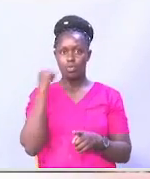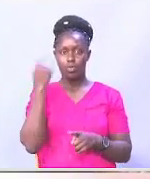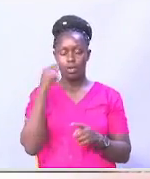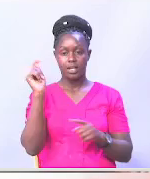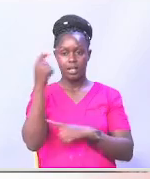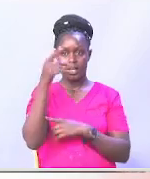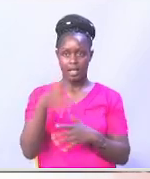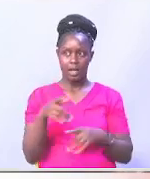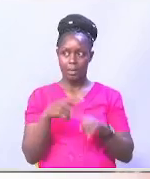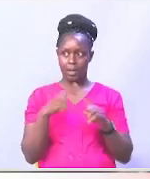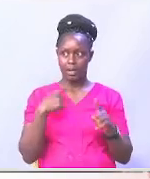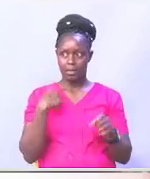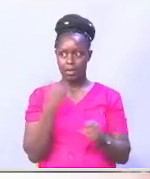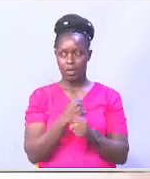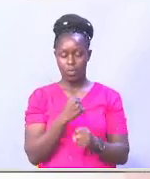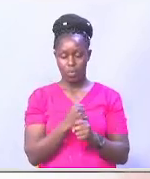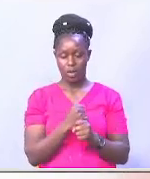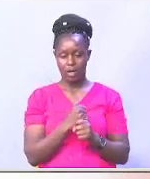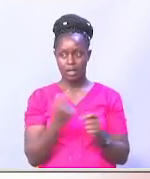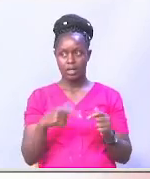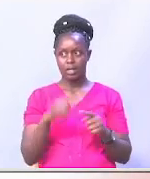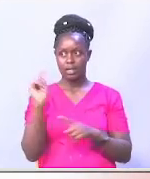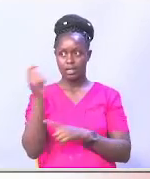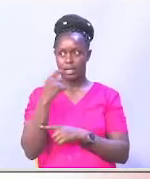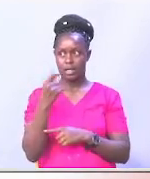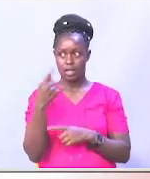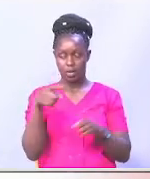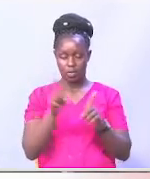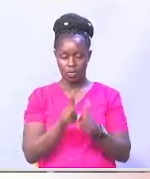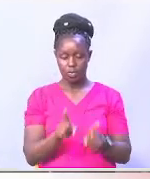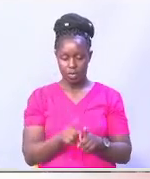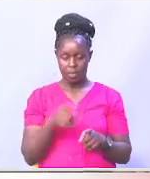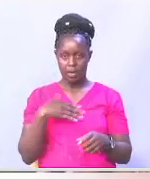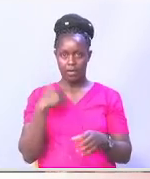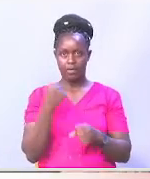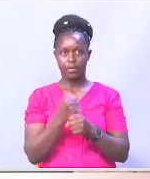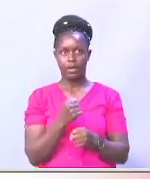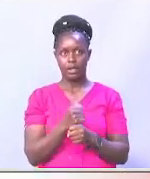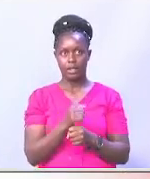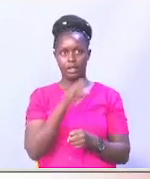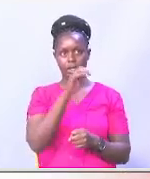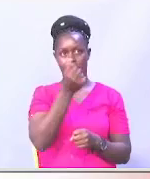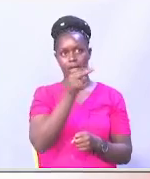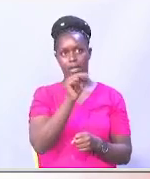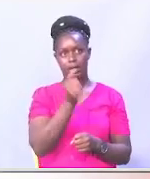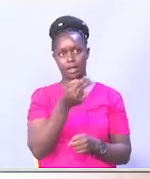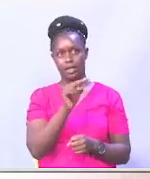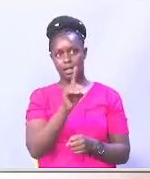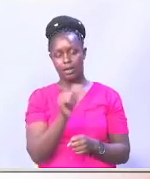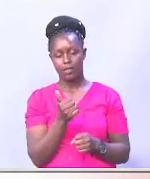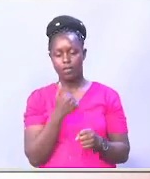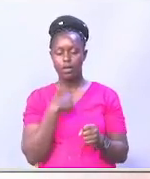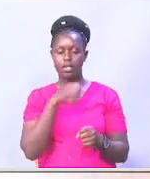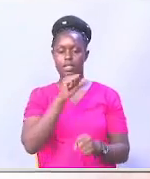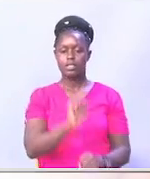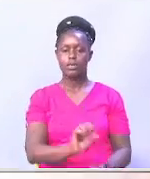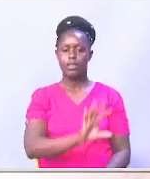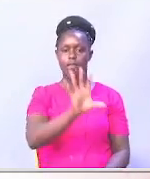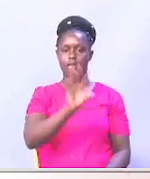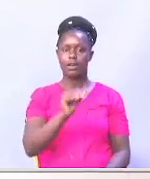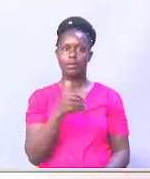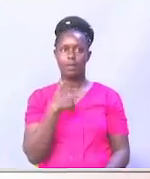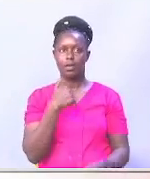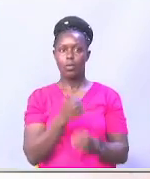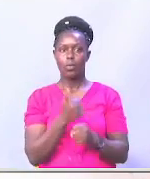yake. Mimi nimefanya kazi Australia, nimefanya kazi Canada, nimefanya kazi South Africa, nimefanya kazi